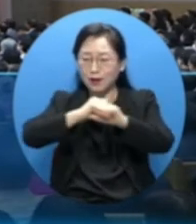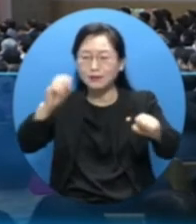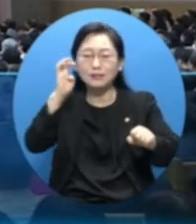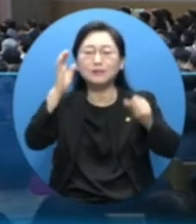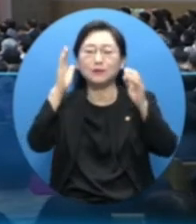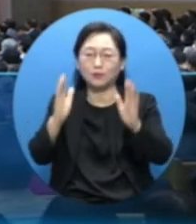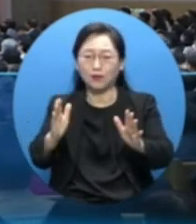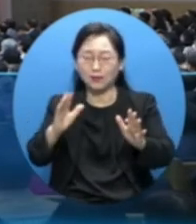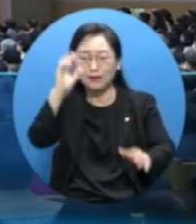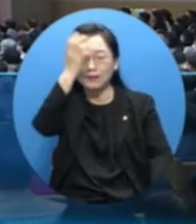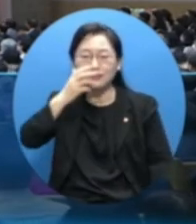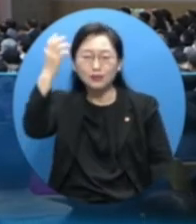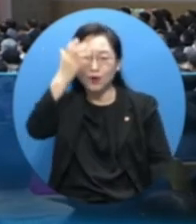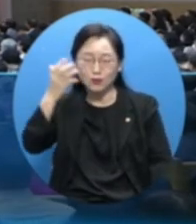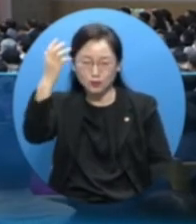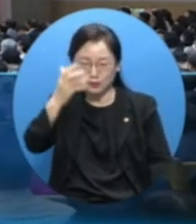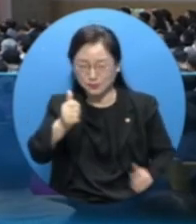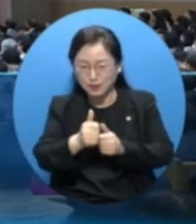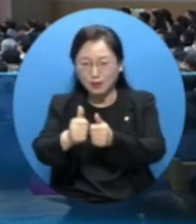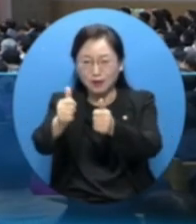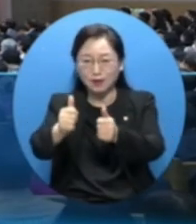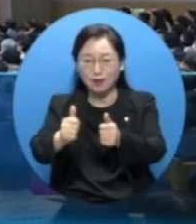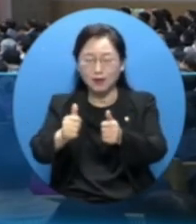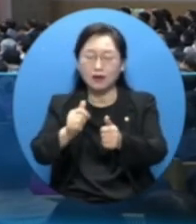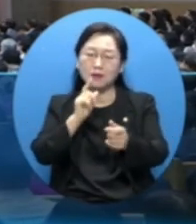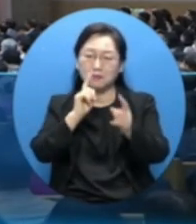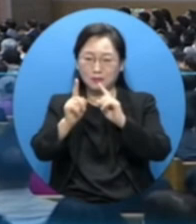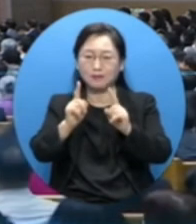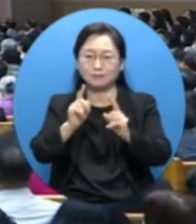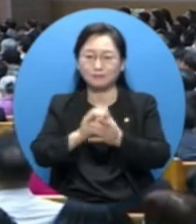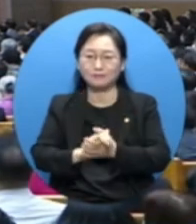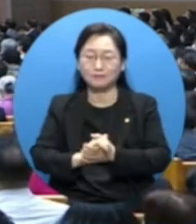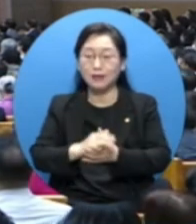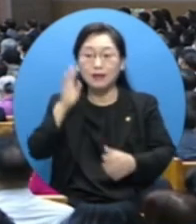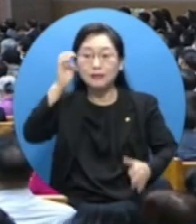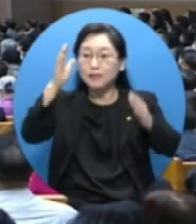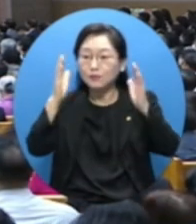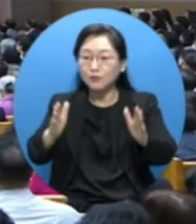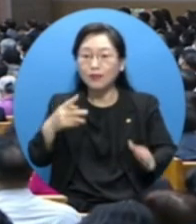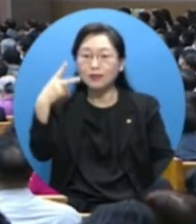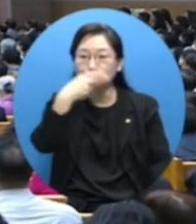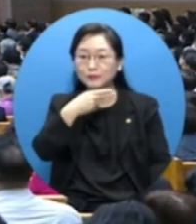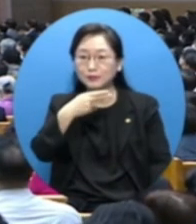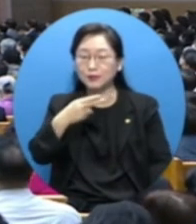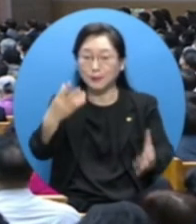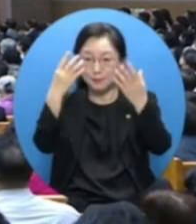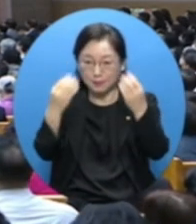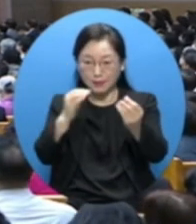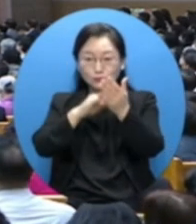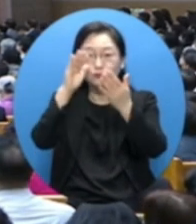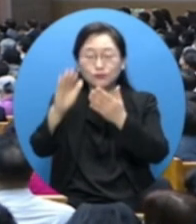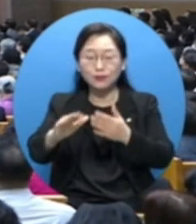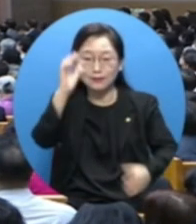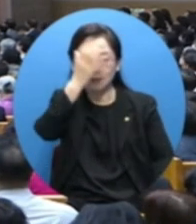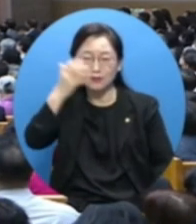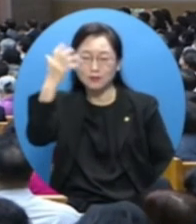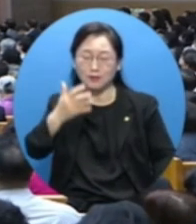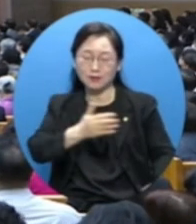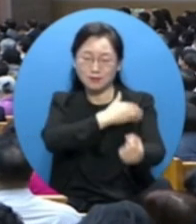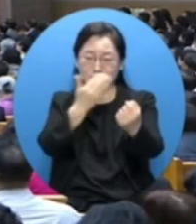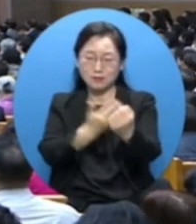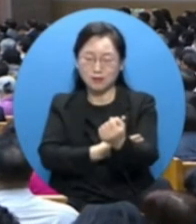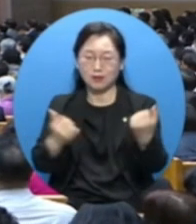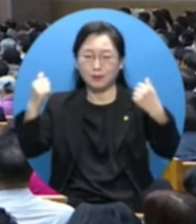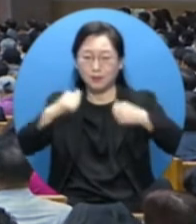동안 성령에게 이끌리시며 성경은 말씀합니다. 40일 금식을 마친 후에 성령의 능력을 입고 예수님께서